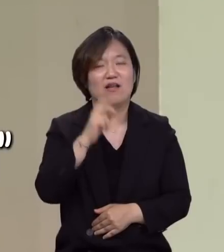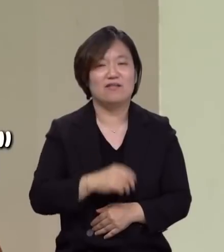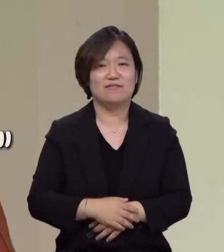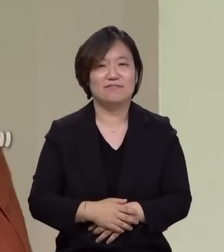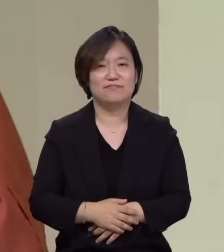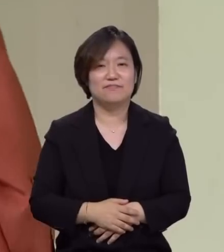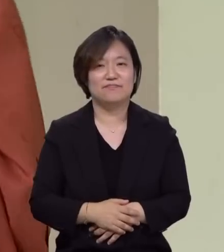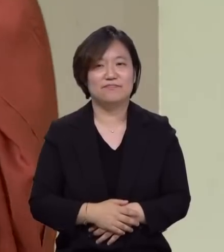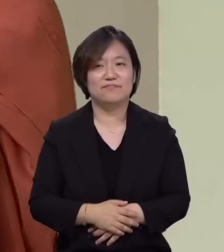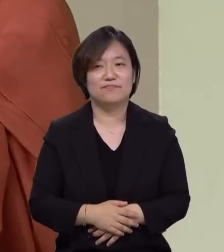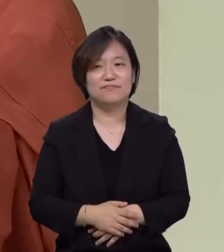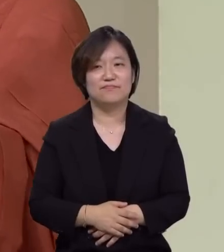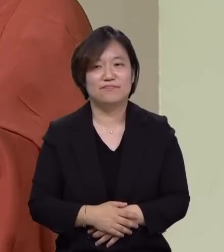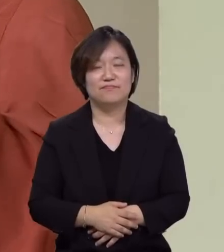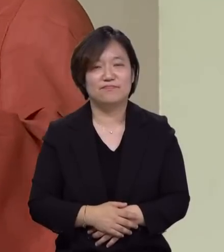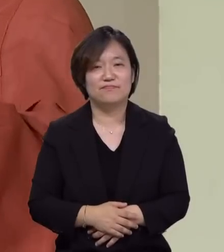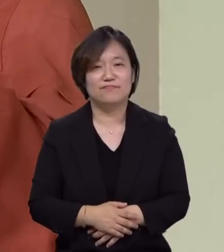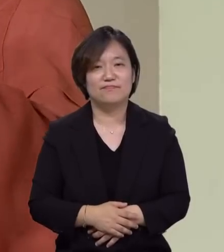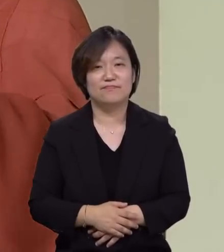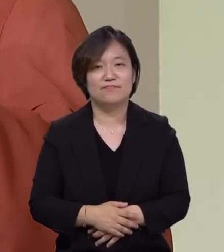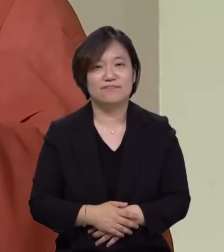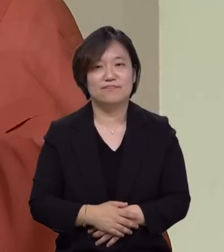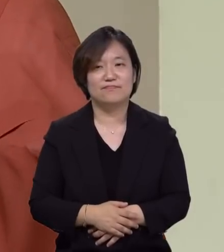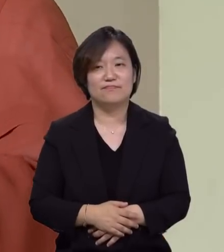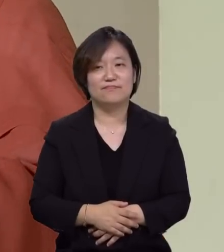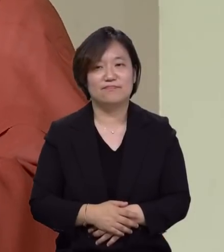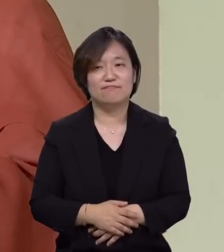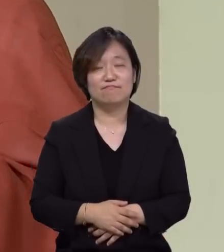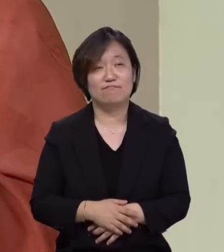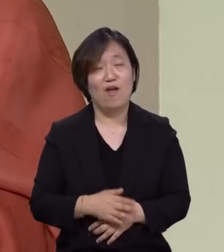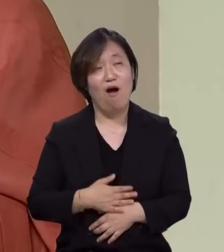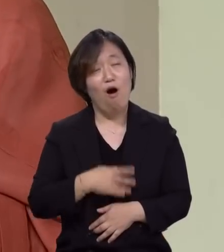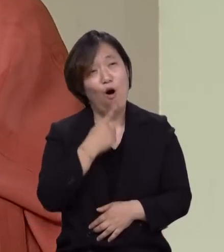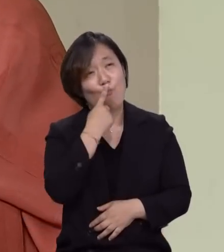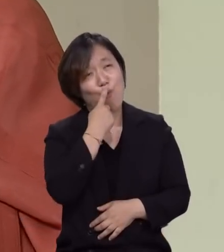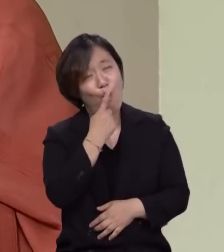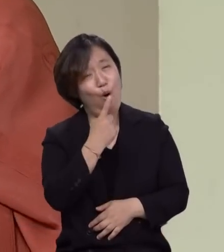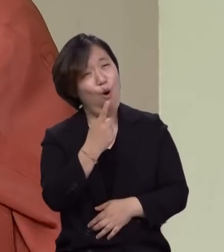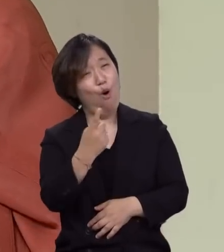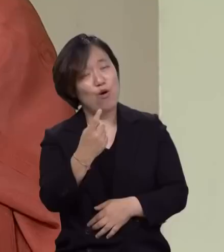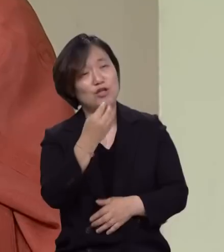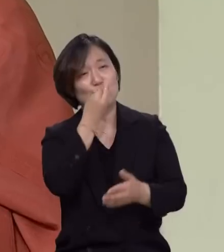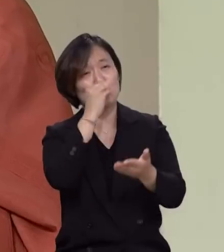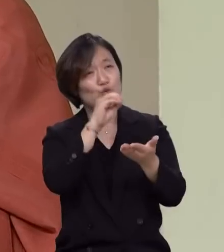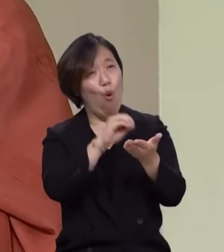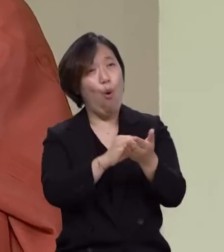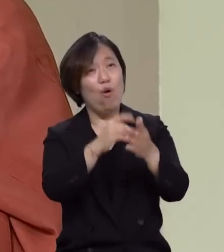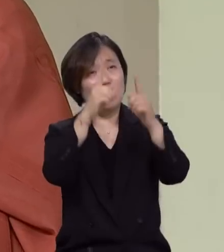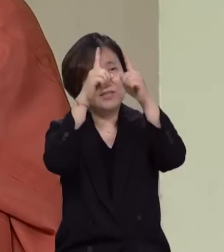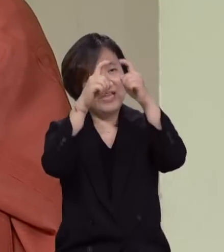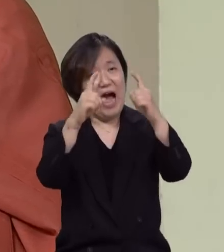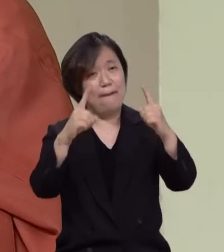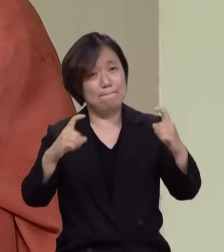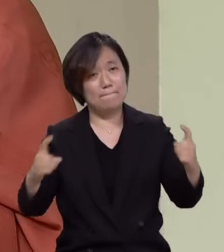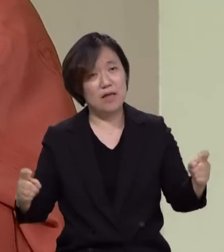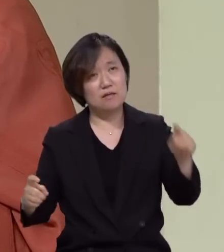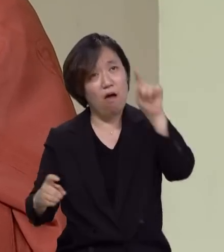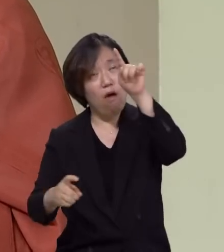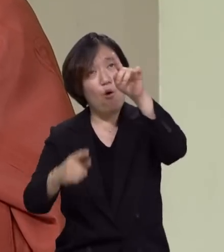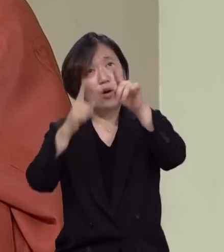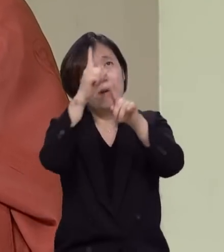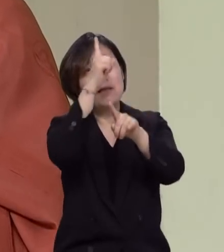드시더래요 그 탑 그 잘 만들어 놓은 탑에 탑 마지막 꼭대기가 살짝 구부러진